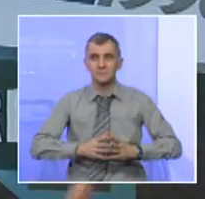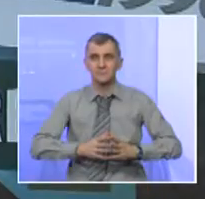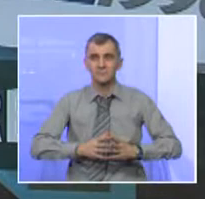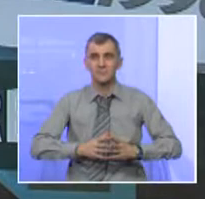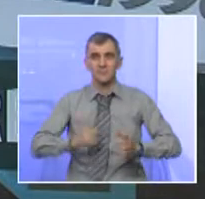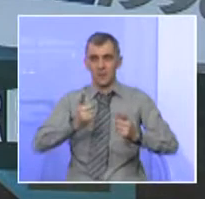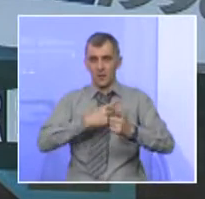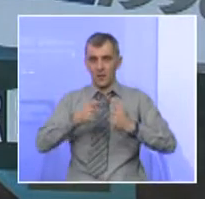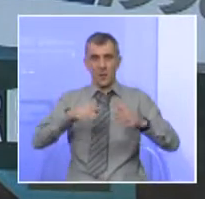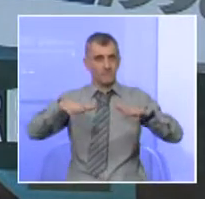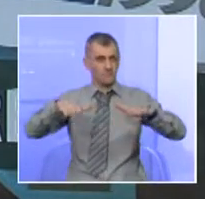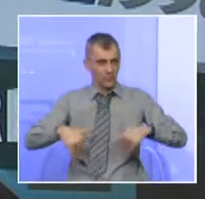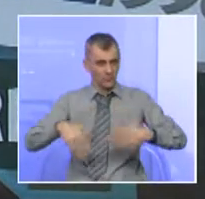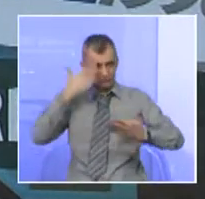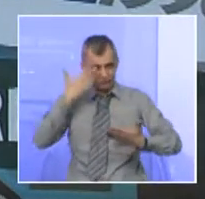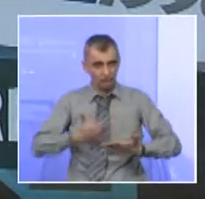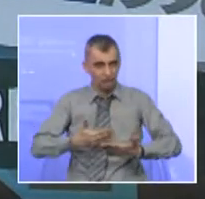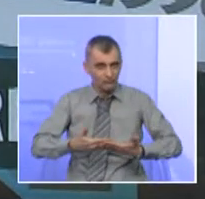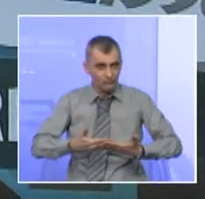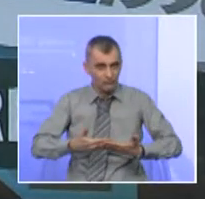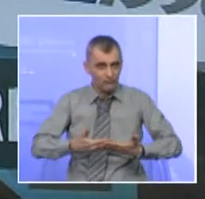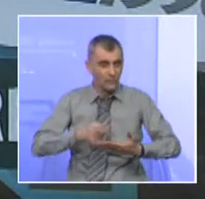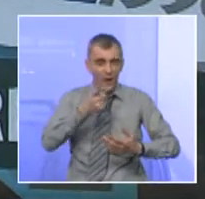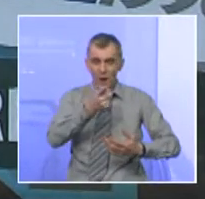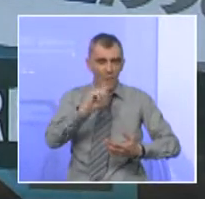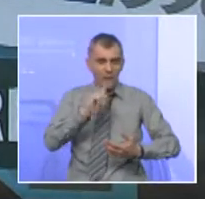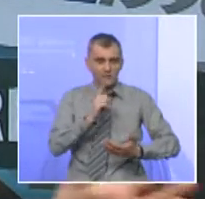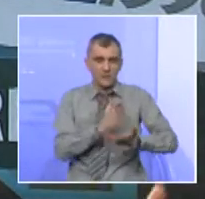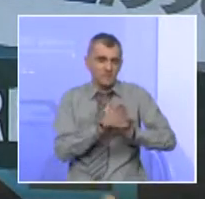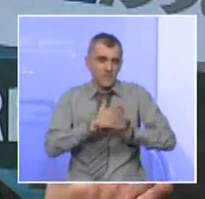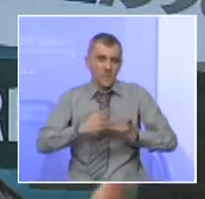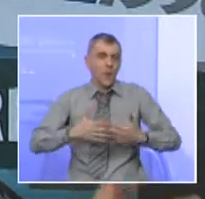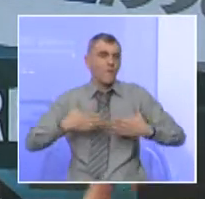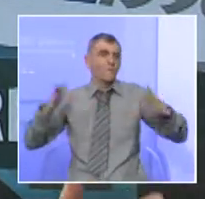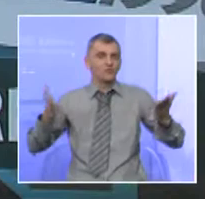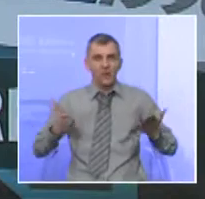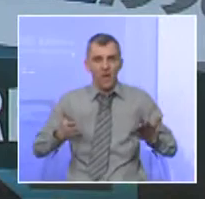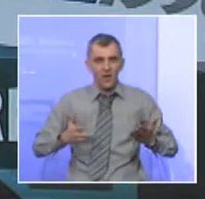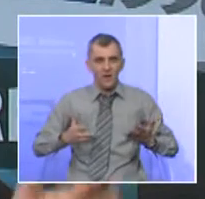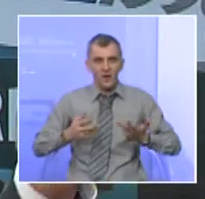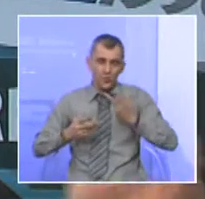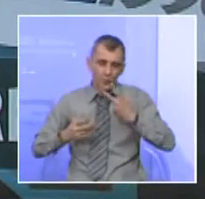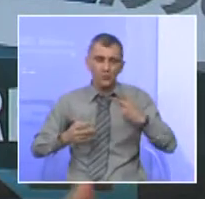Ili prihvatiti činjenicu da više nisi dio većine i da je drugi taj